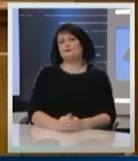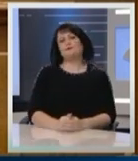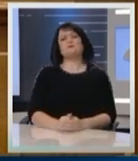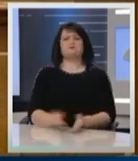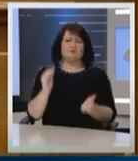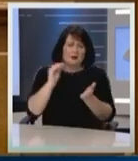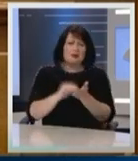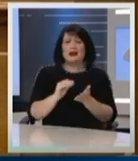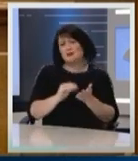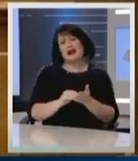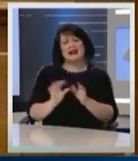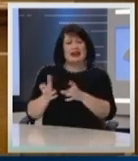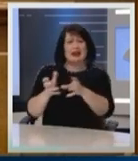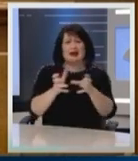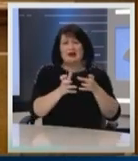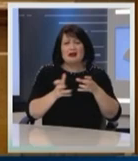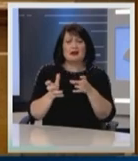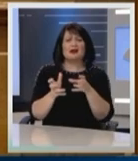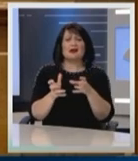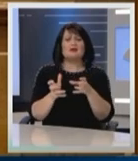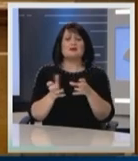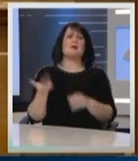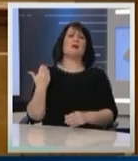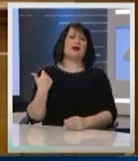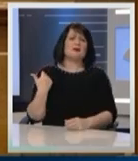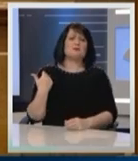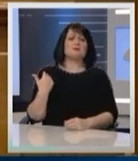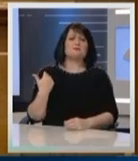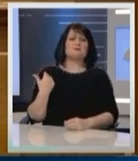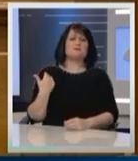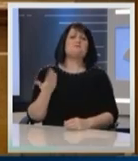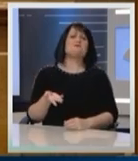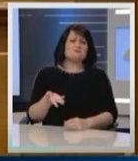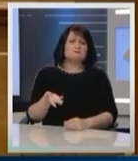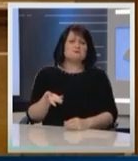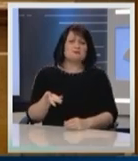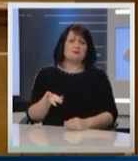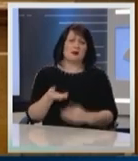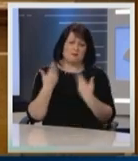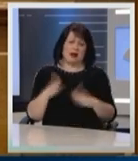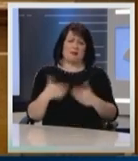ξαναελέγχθησαν πράγματα που στα κανάλια ως επιτοπλίστων έχουν αναφερθεί.